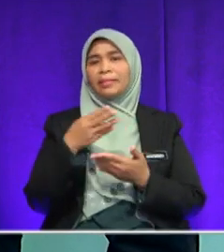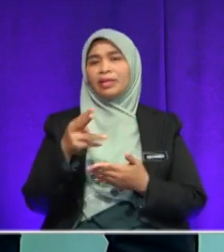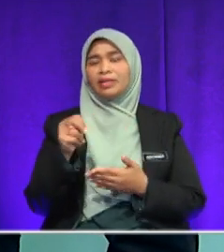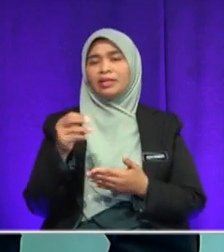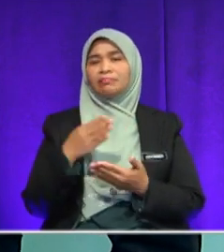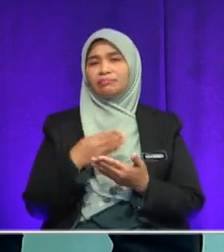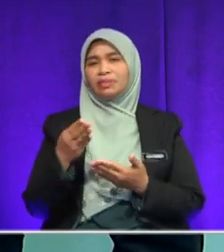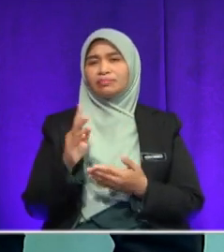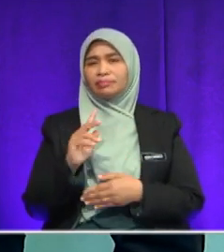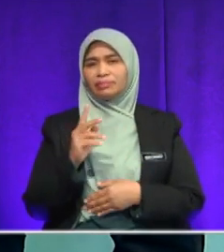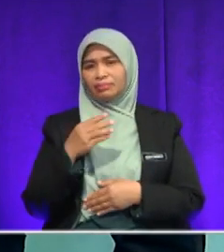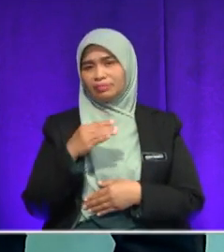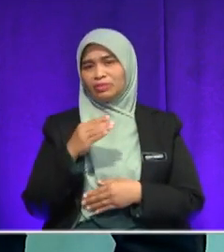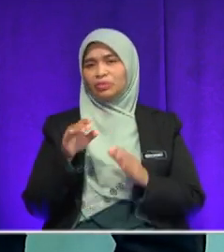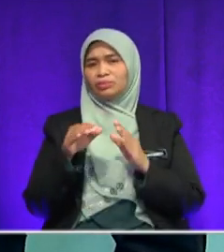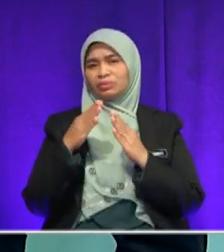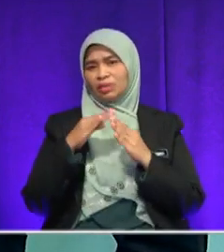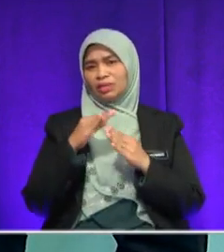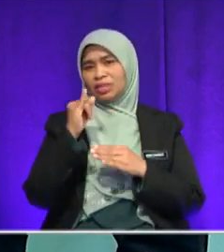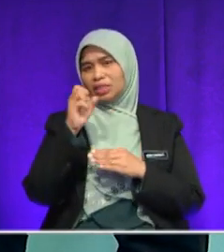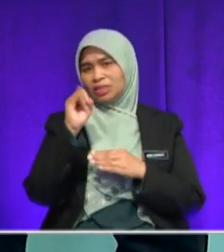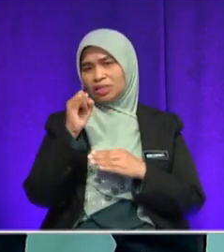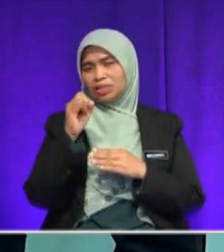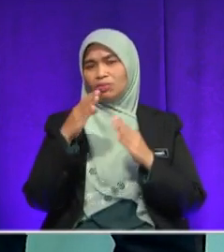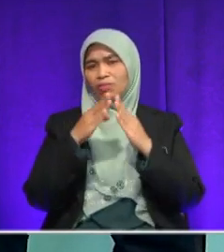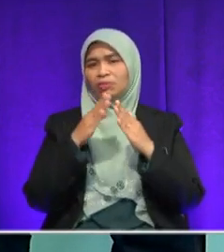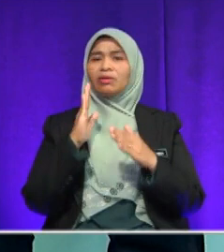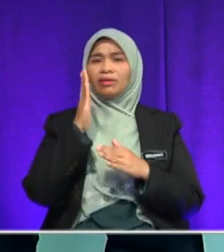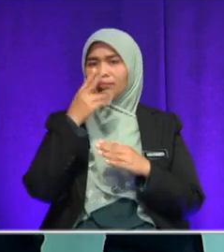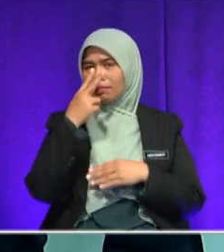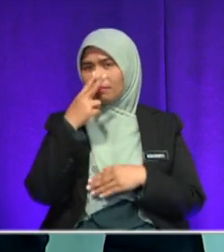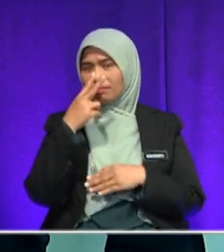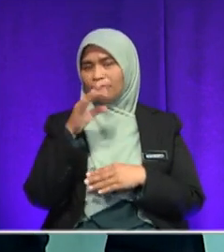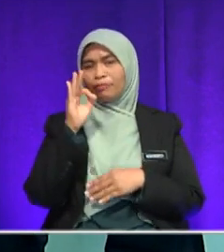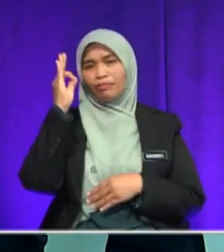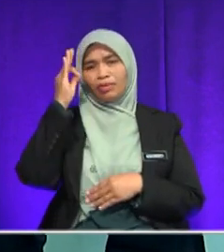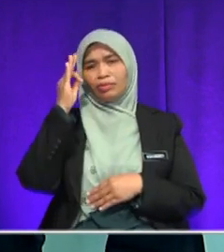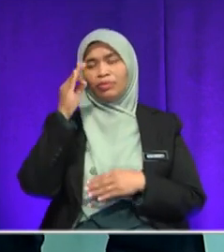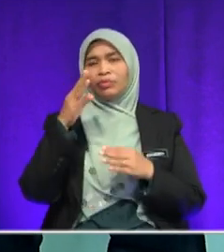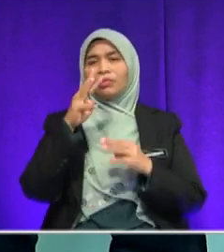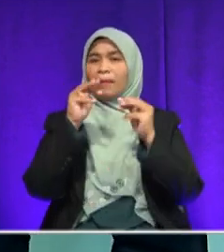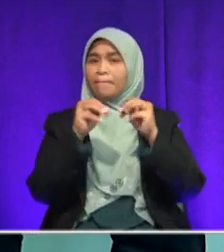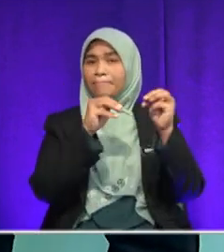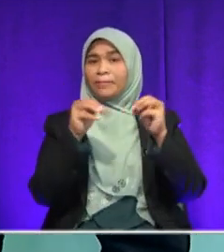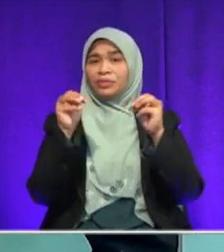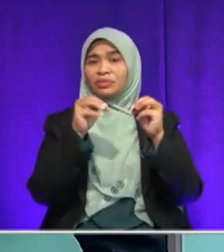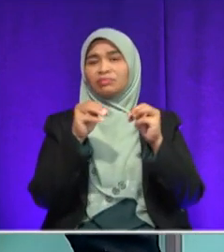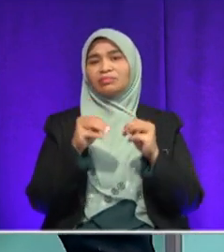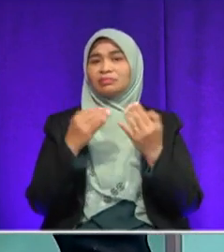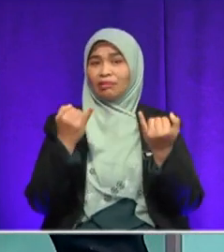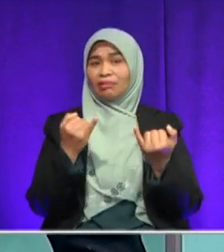isu rumah akan lihat juga berkaitan dengan faktor musim. Di mana sekarang cikgu tunjukkan